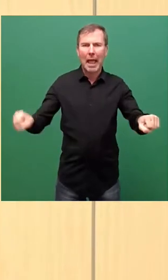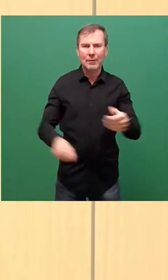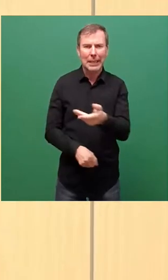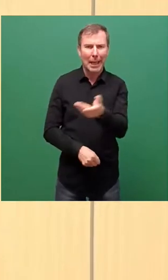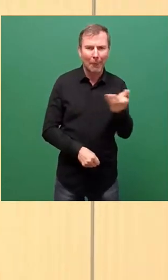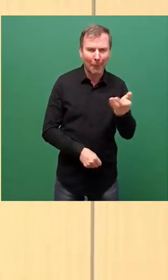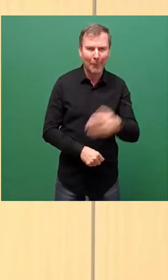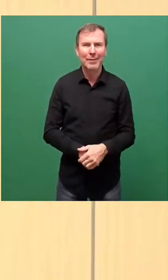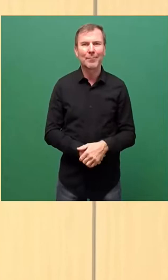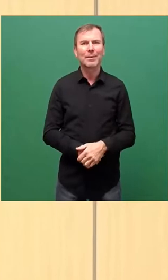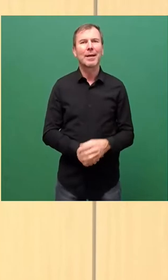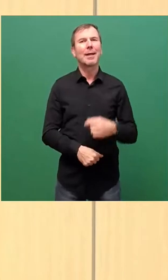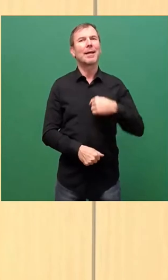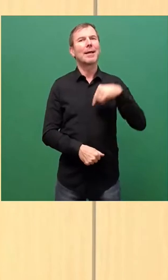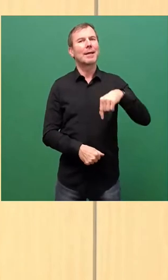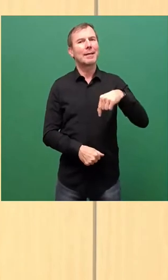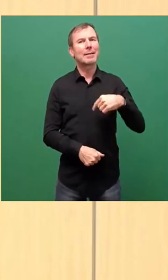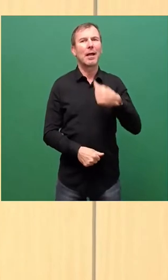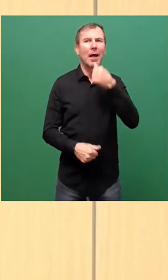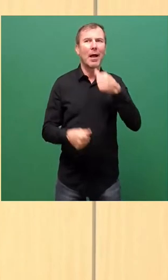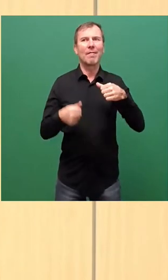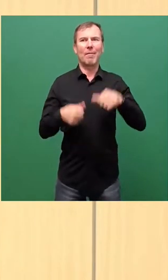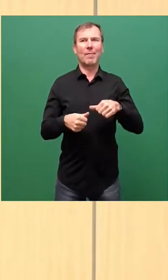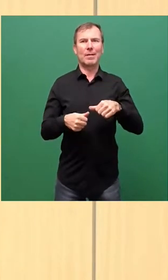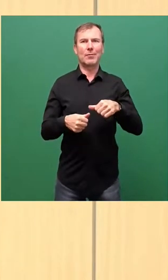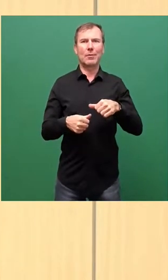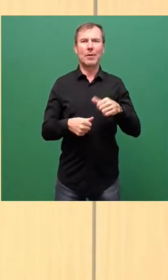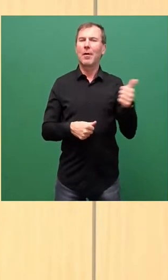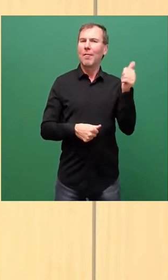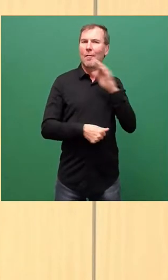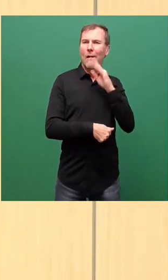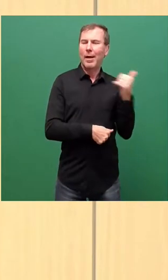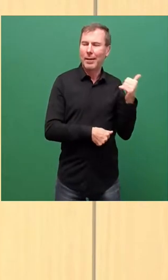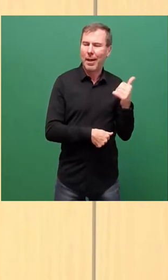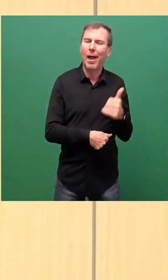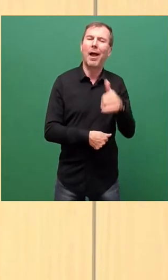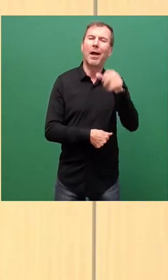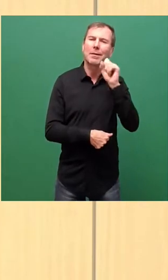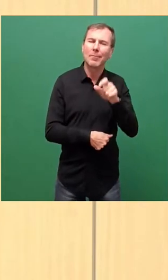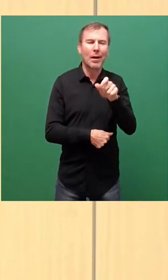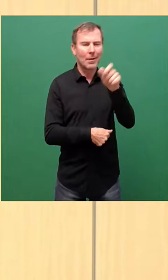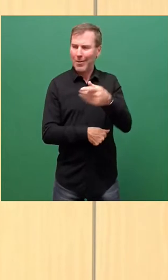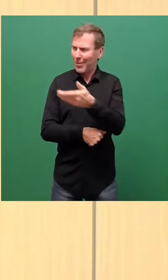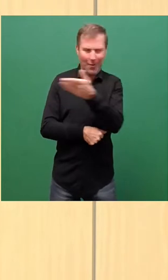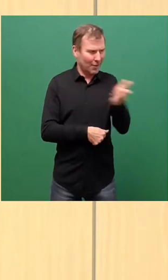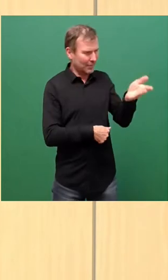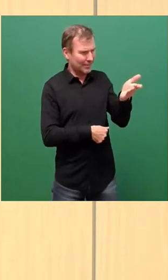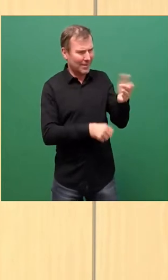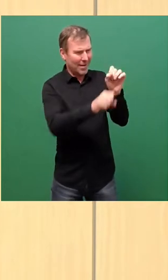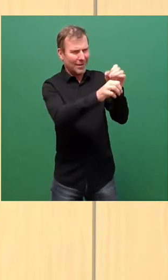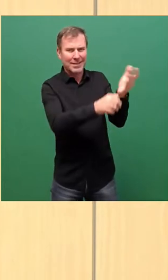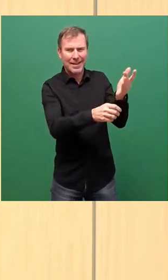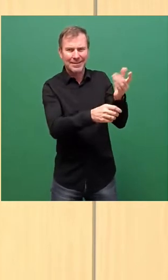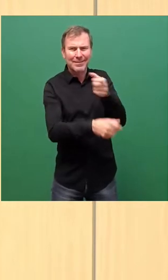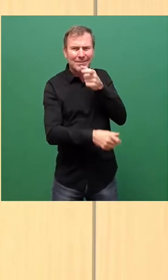in gewissermaßen in der Verpflichtung, nach der Vorrede erstmal den Leuten zu sagen, worum es hier überhaupt geht. Denn